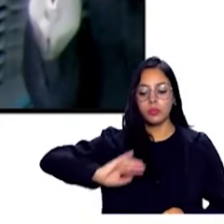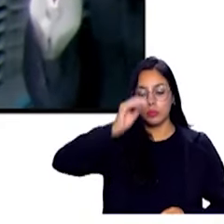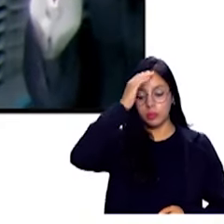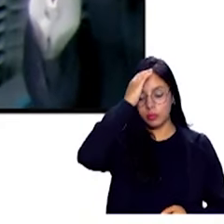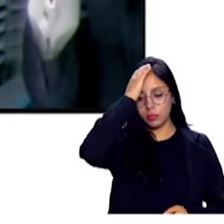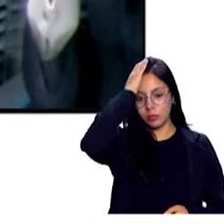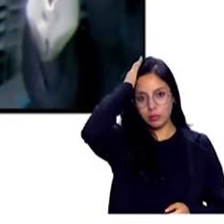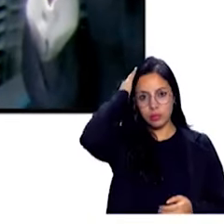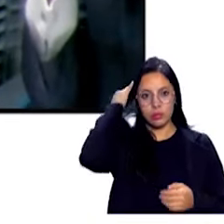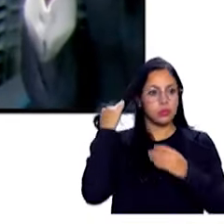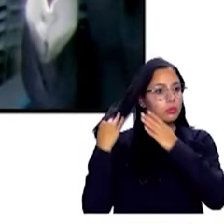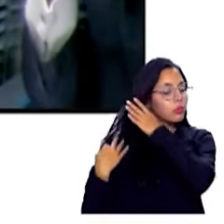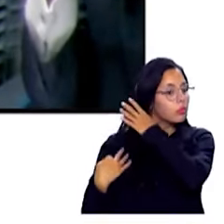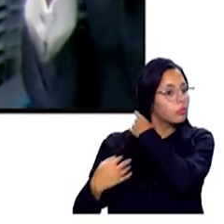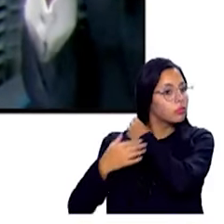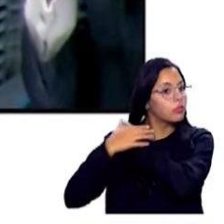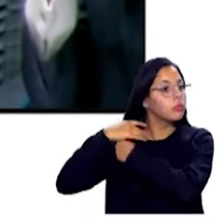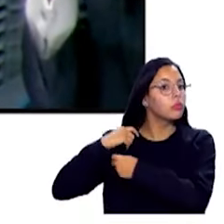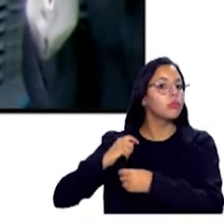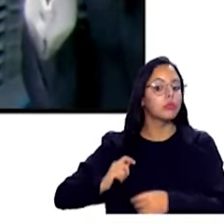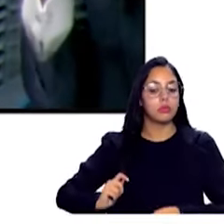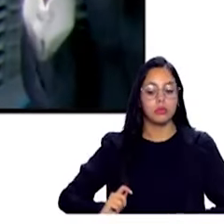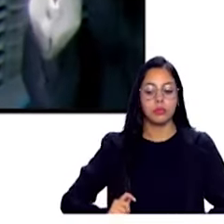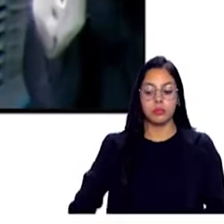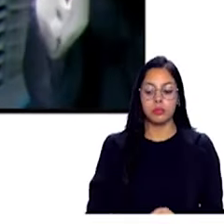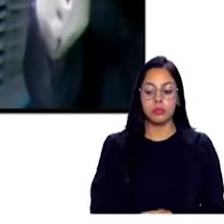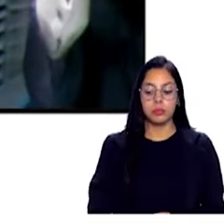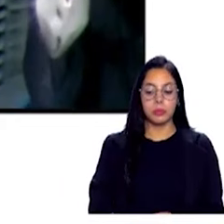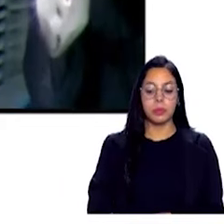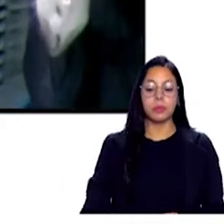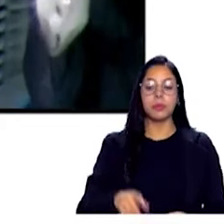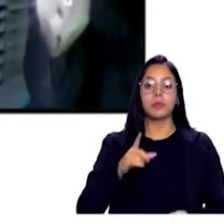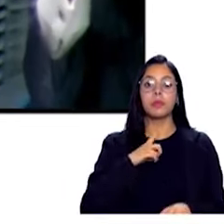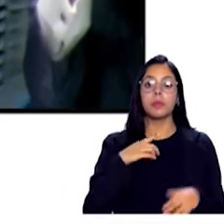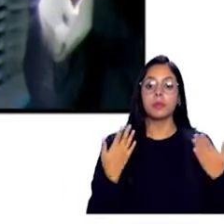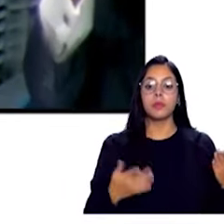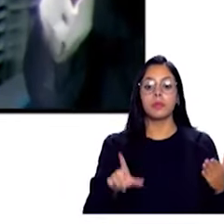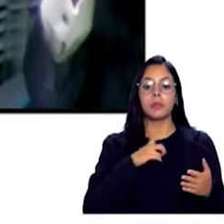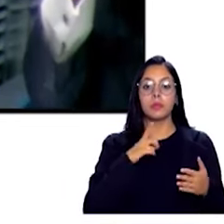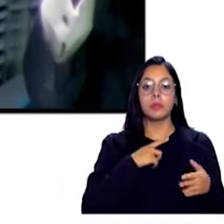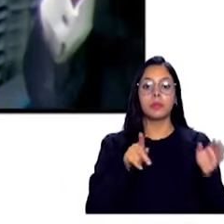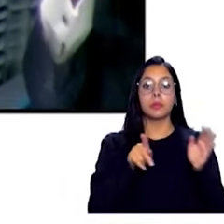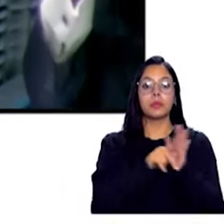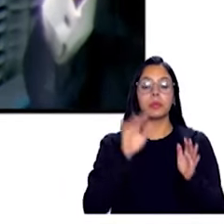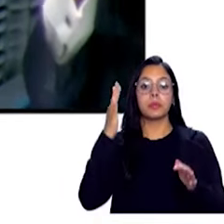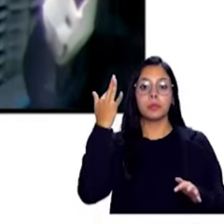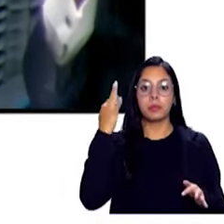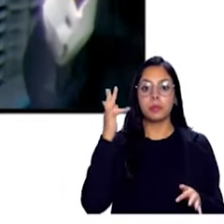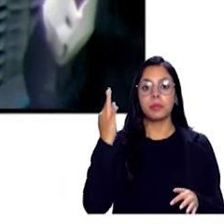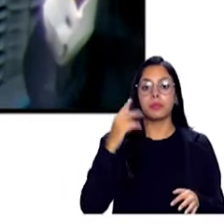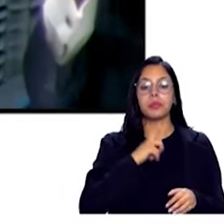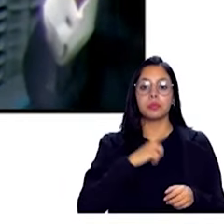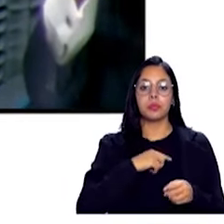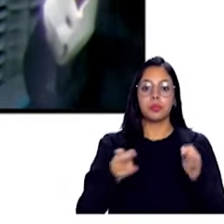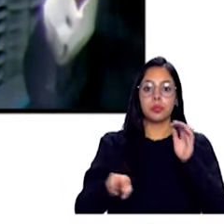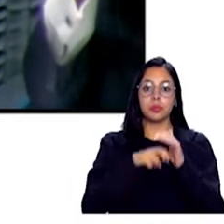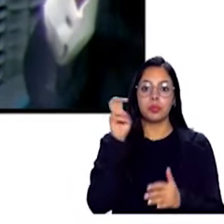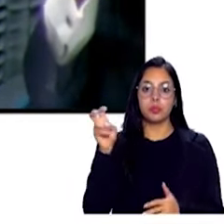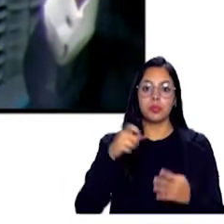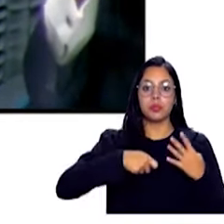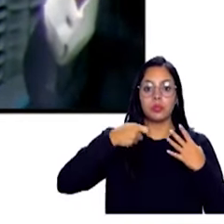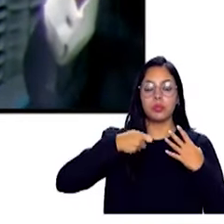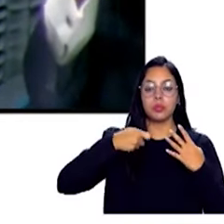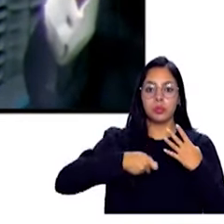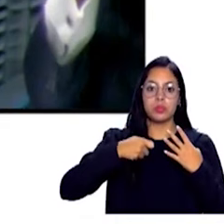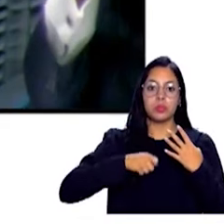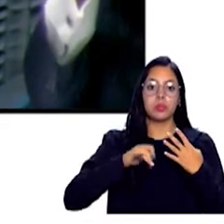part c'est donc en France CQ juridictions qui ont à